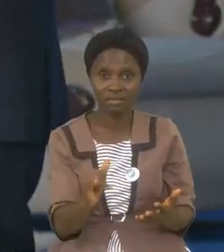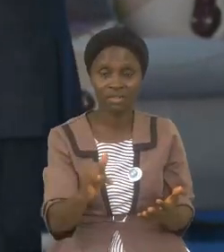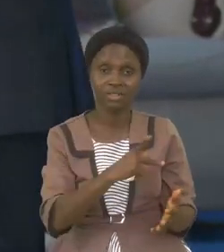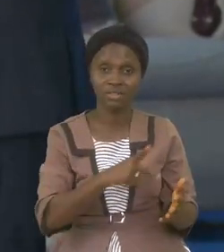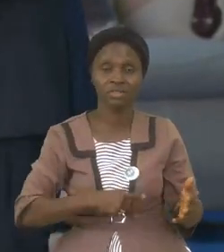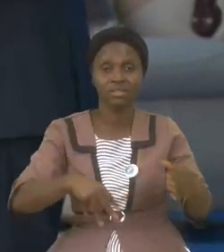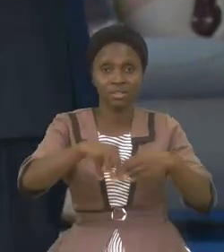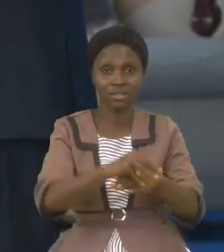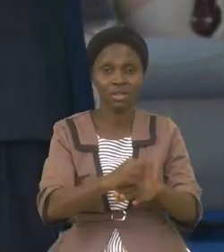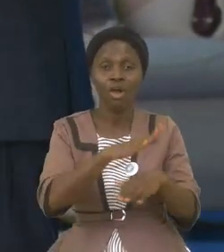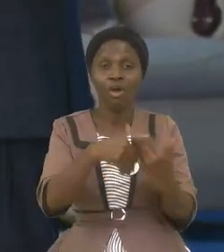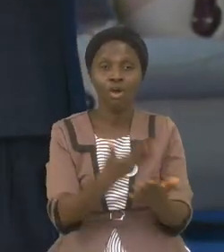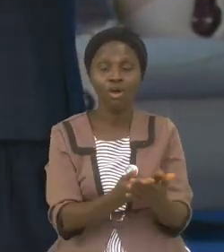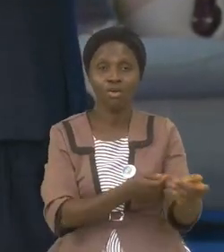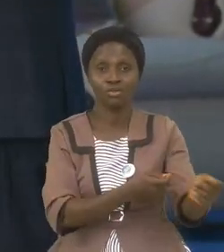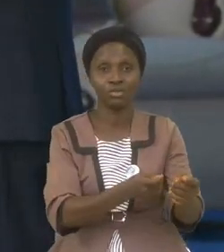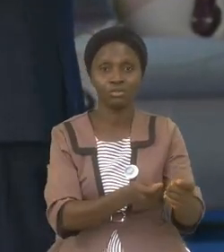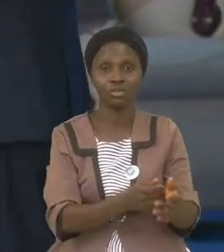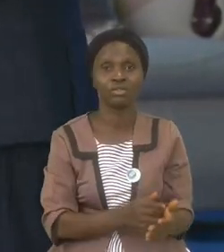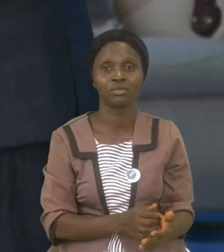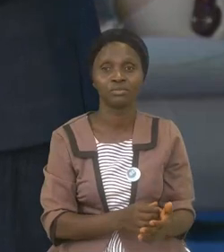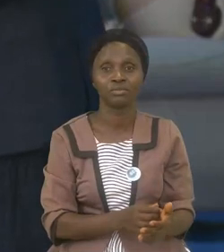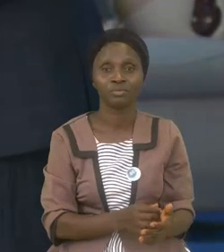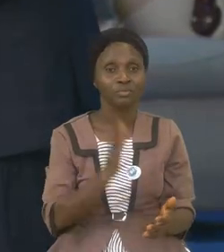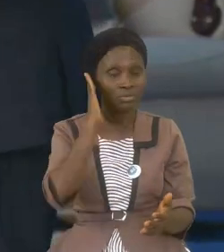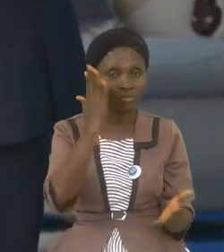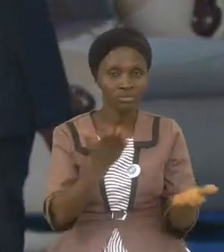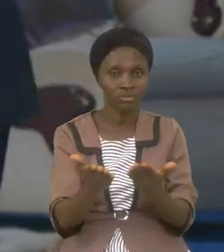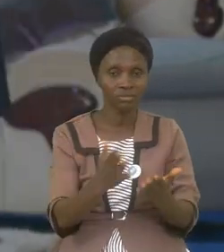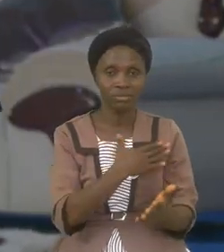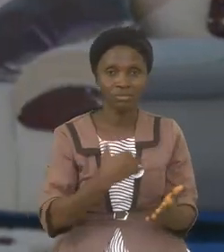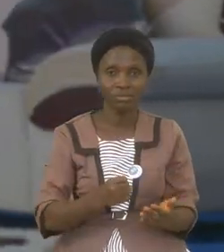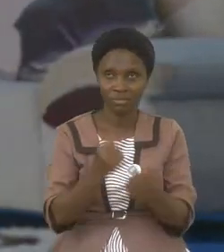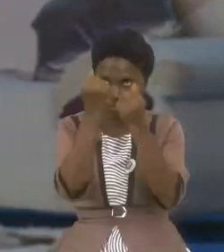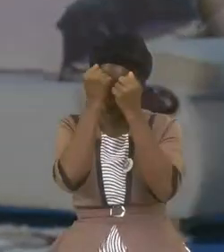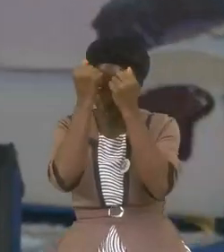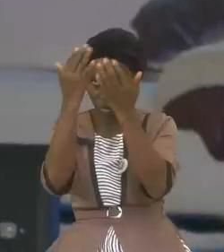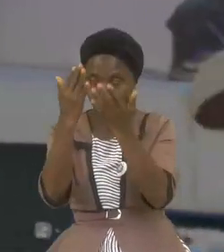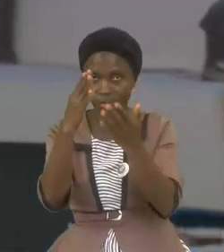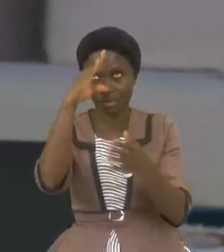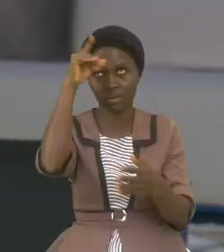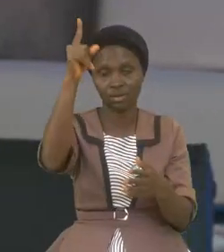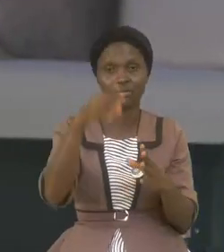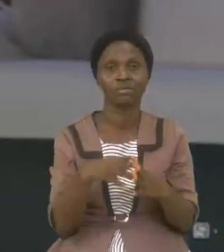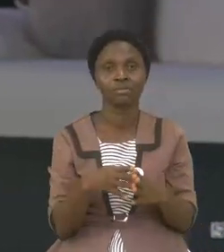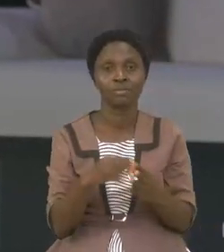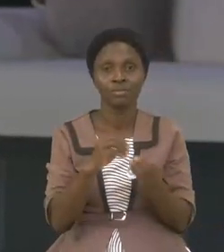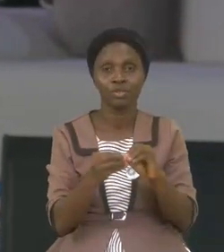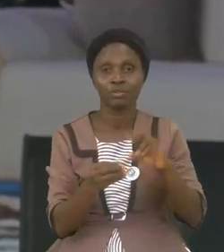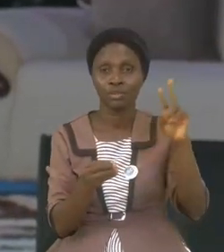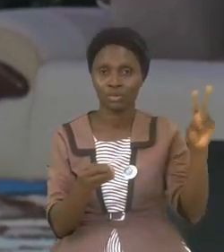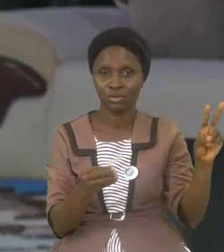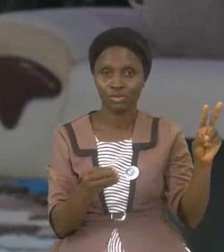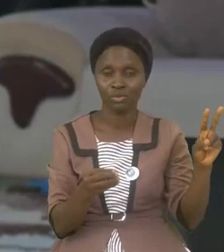Nous sommes son peuple. Son règne est un règne éternel et tous les dominateurs le serviront et